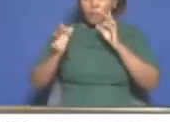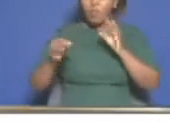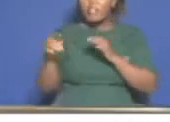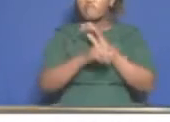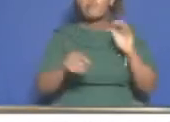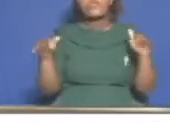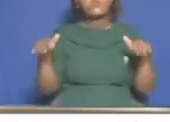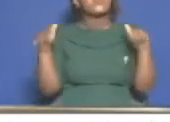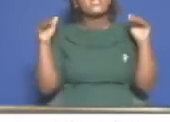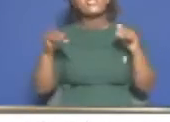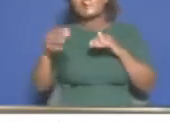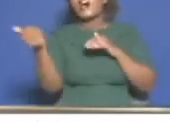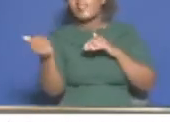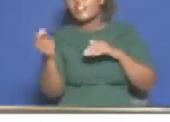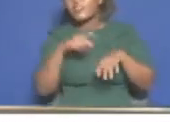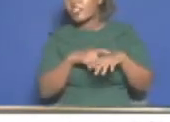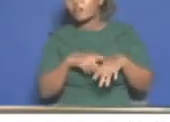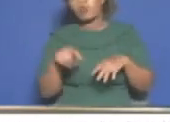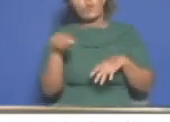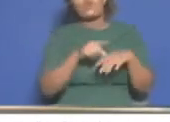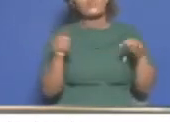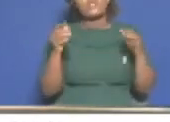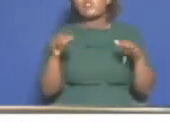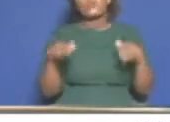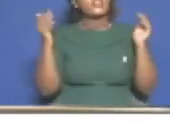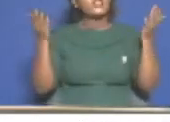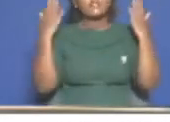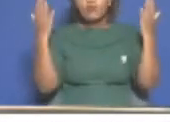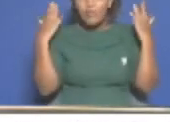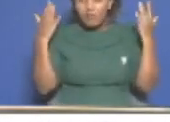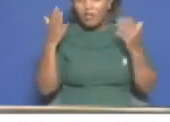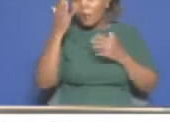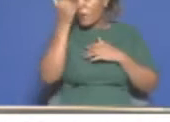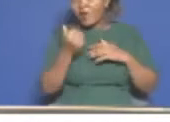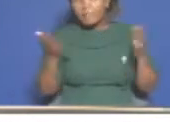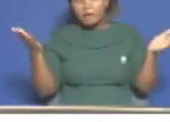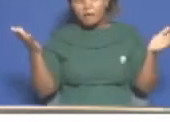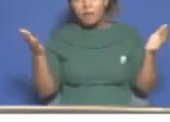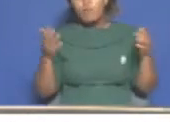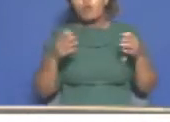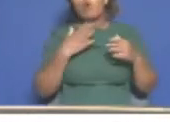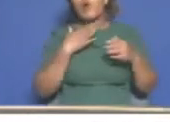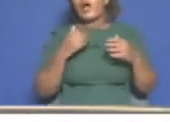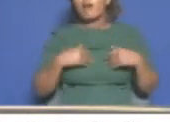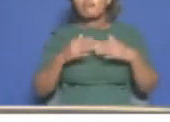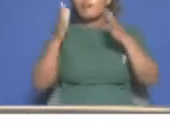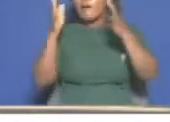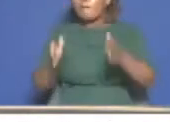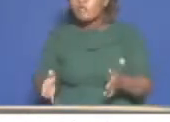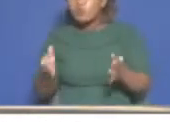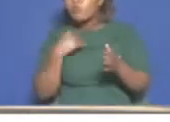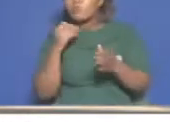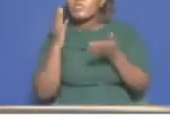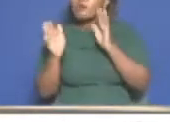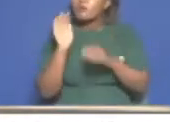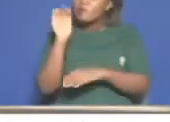ufike tutazidi kungojea, kwa sababu ya kwamba hakuna mtu ambaye anataka amke aambie sasa vijana amkeni, huu